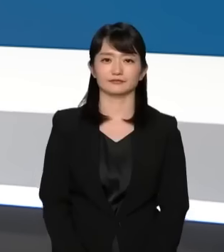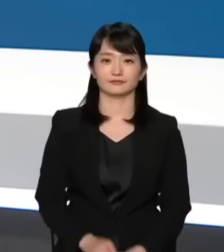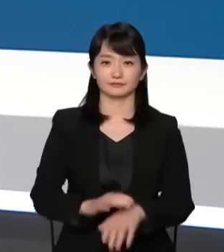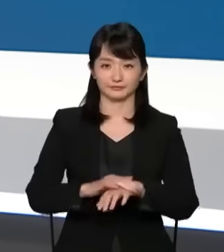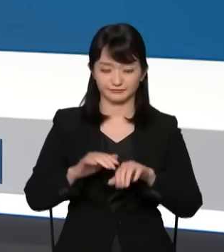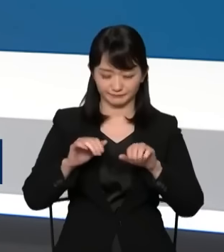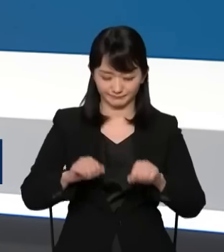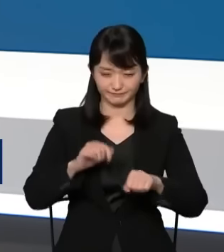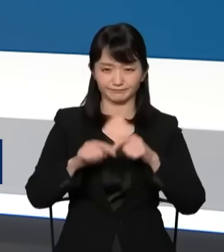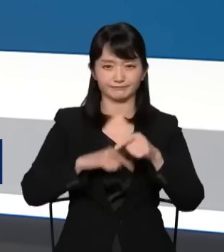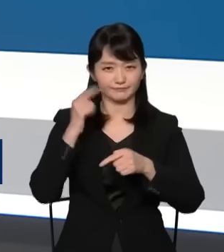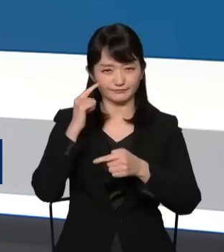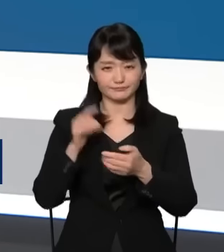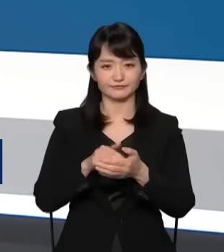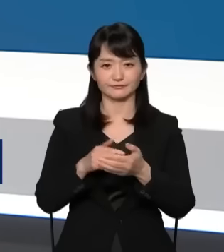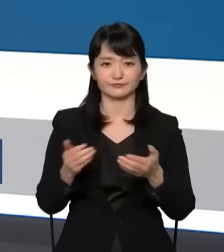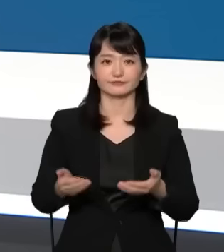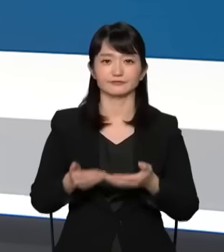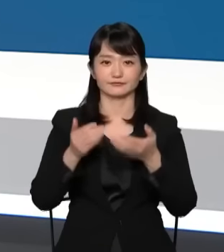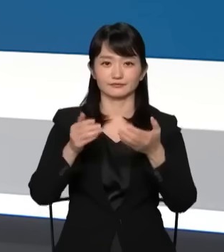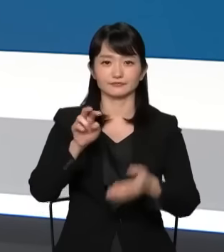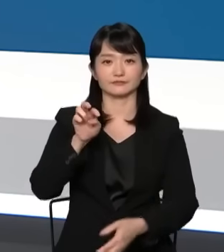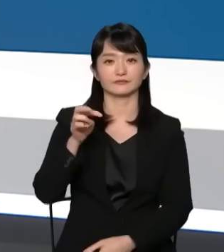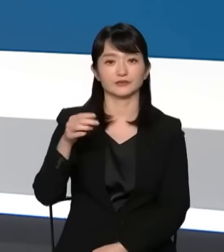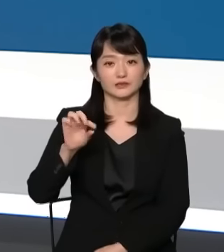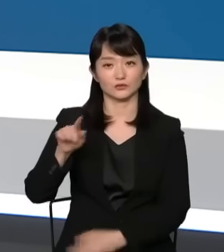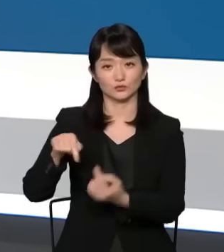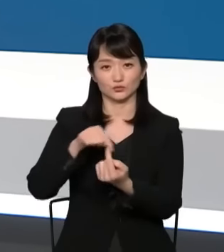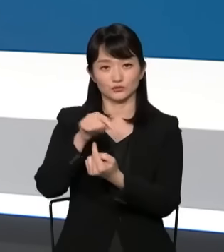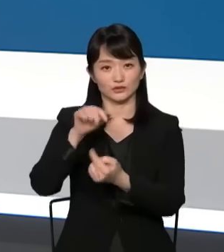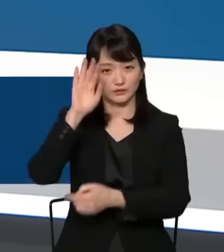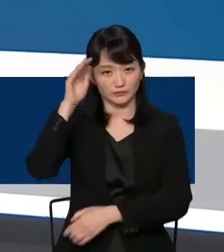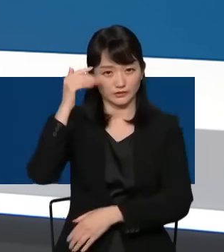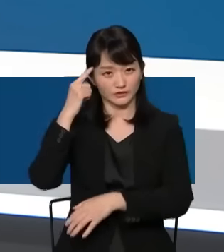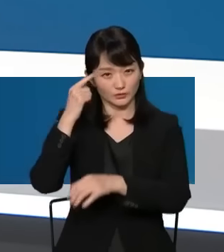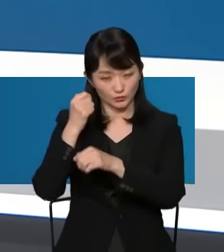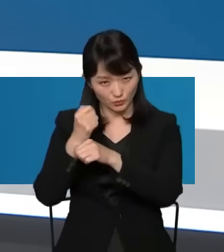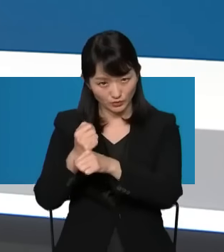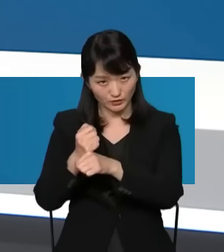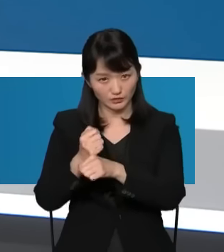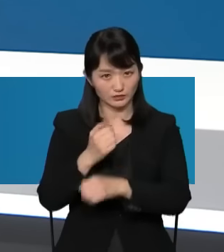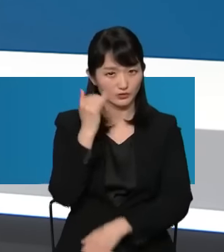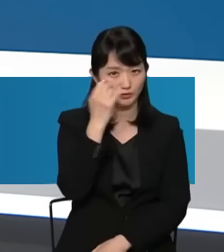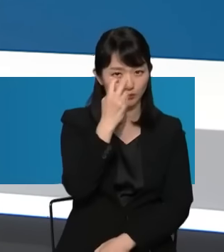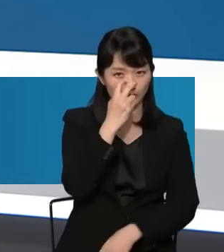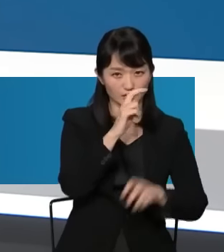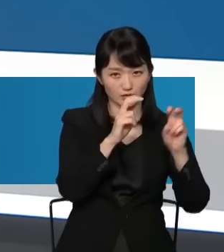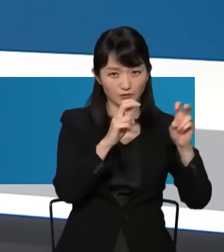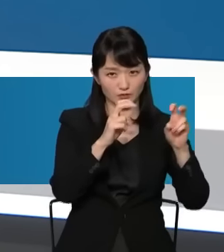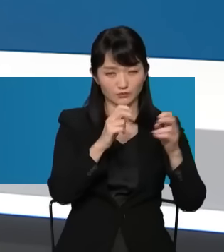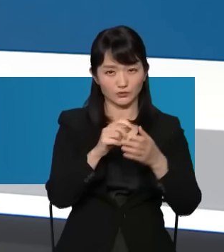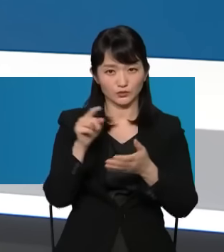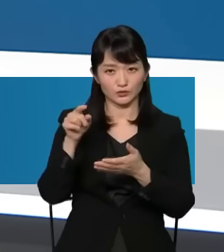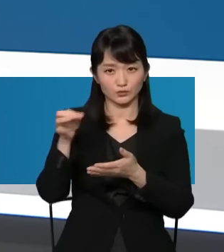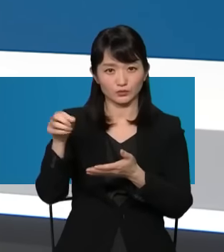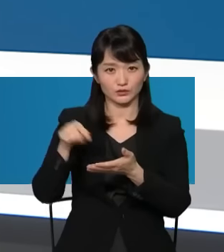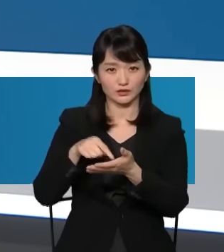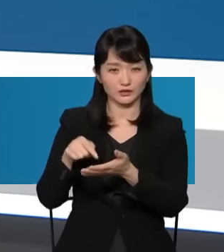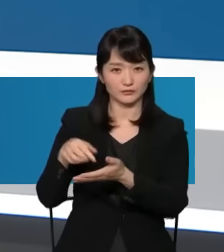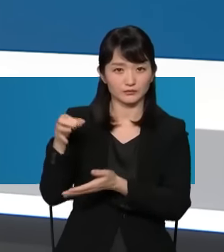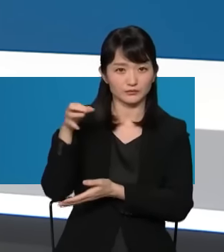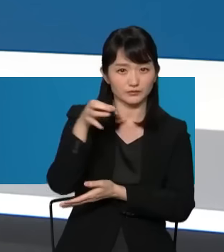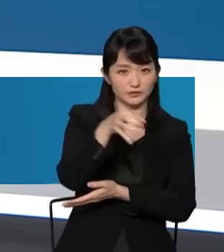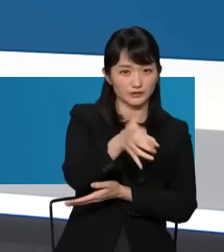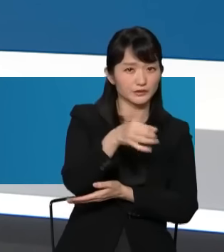뉴스룸을 시작하겠습니다 명태 씨가 운영한 미래한국 연구소가 여론조사 업체 돈을 제때 갚지 못했 쓴 채무